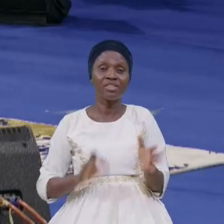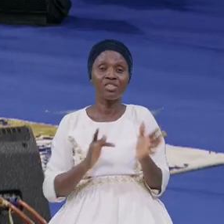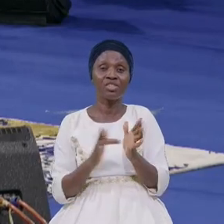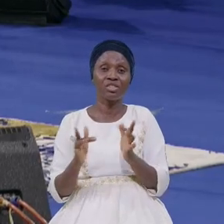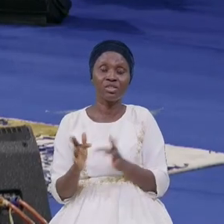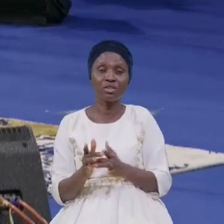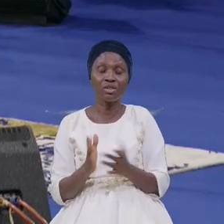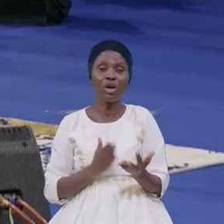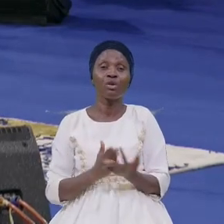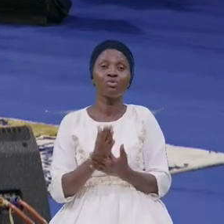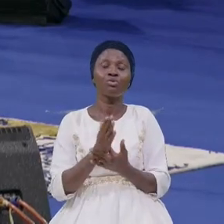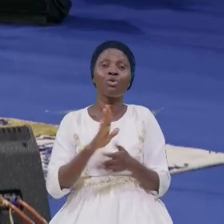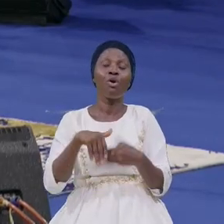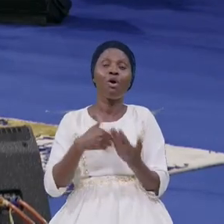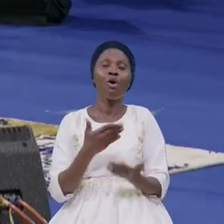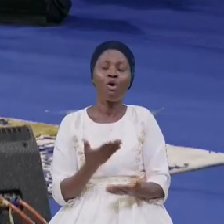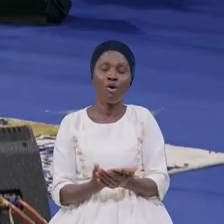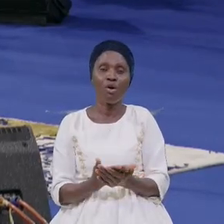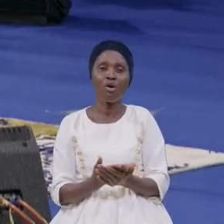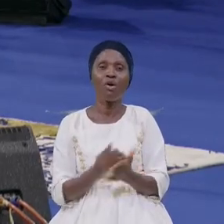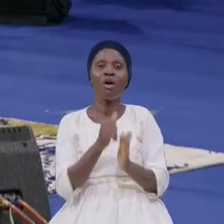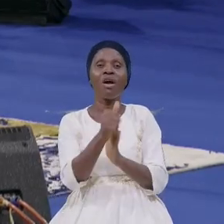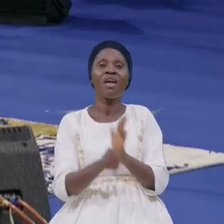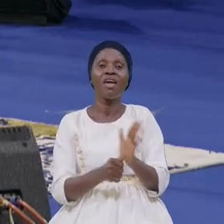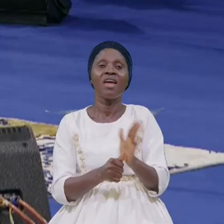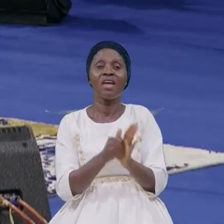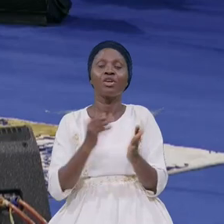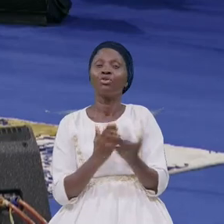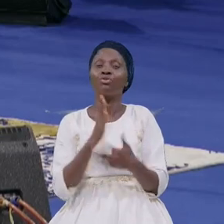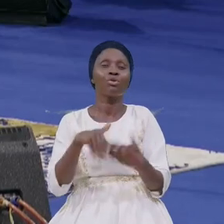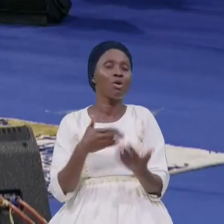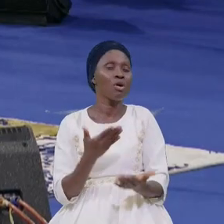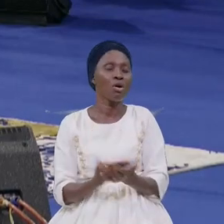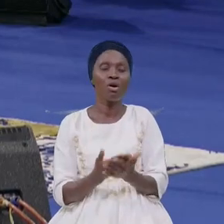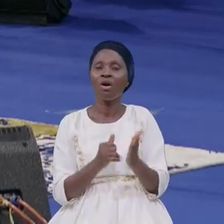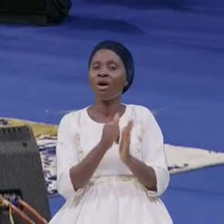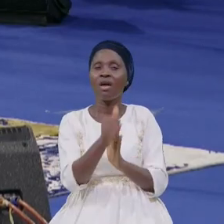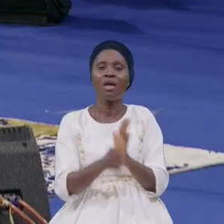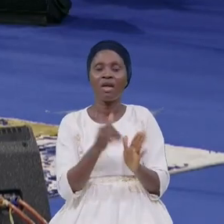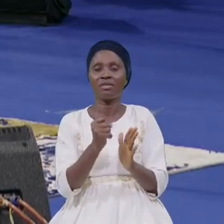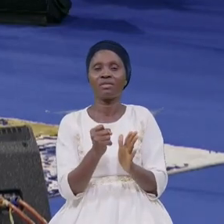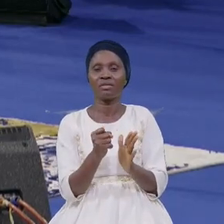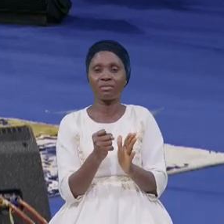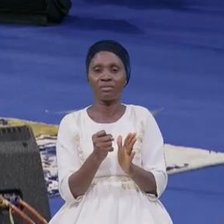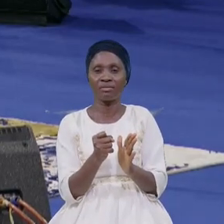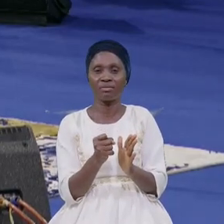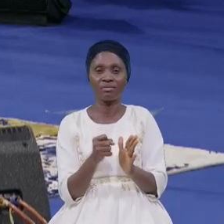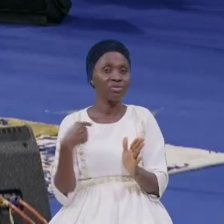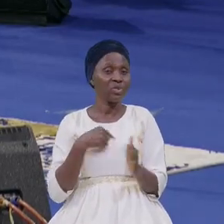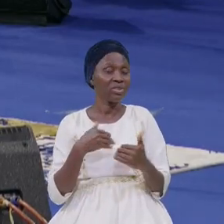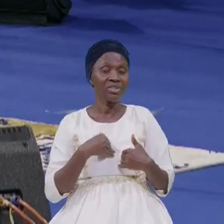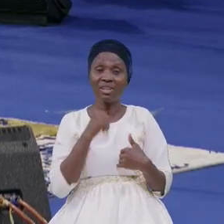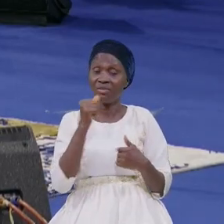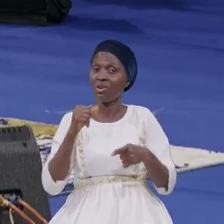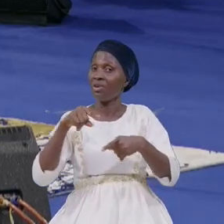dans toutes les générations, au siècle des siècles. Alors, nous ne sommes pas encore allés à la